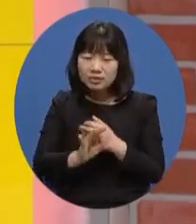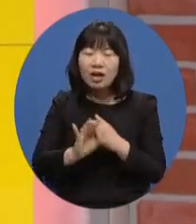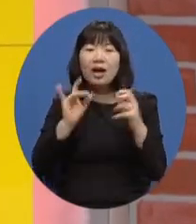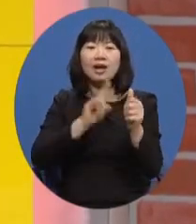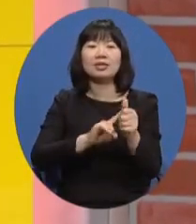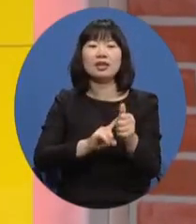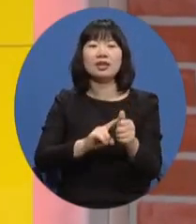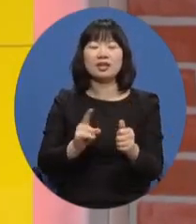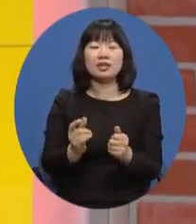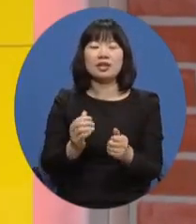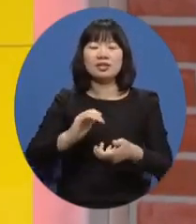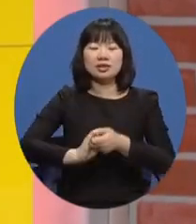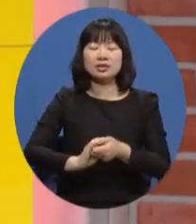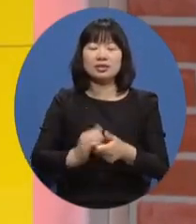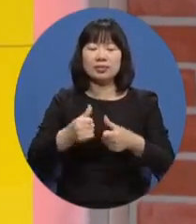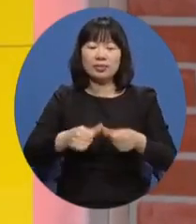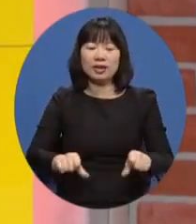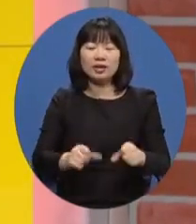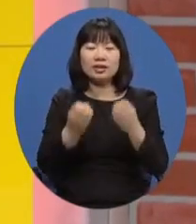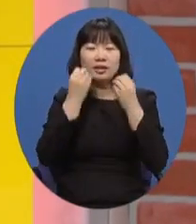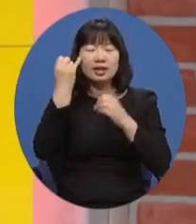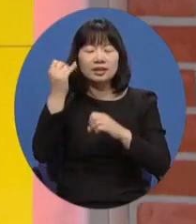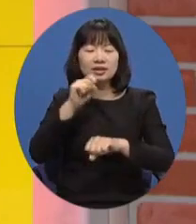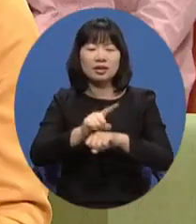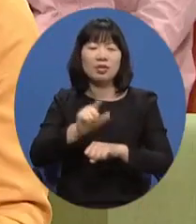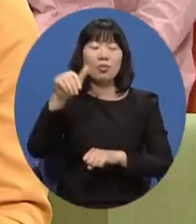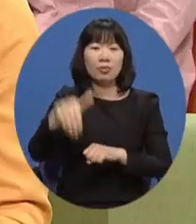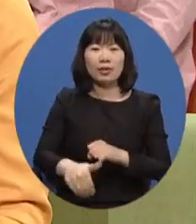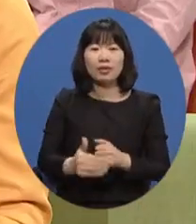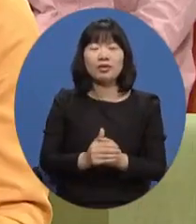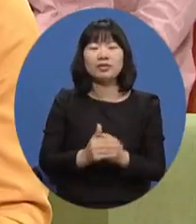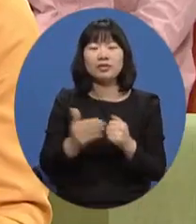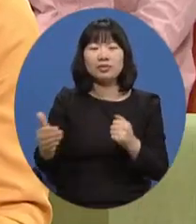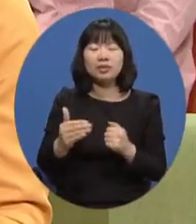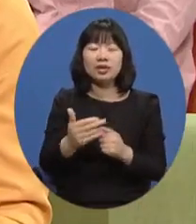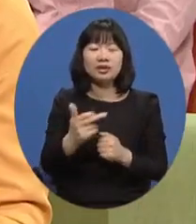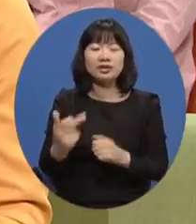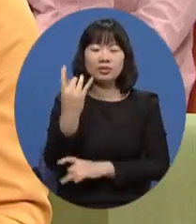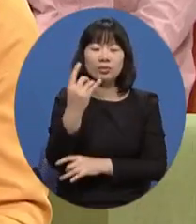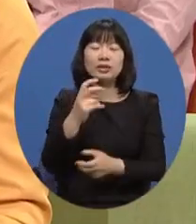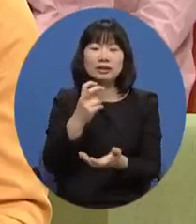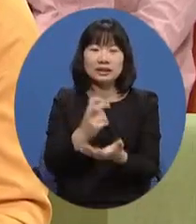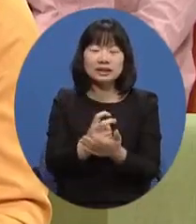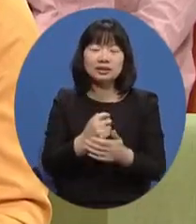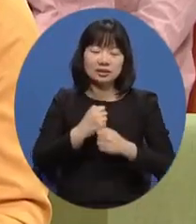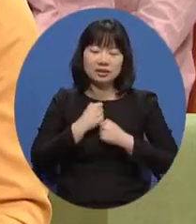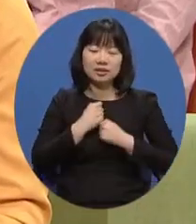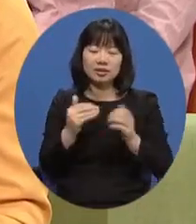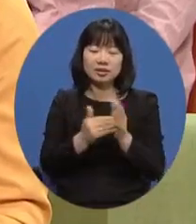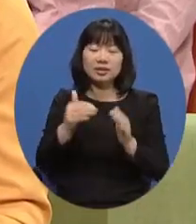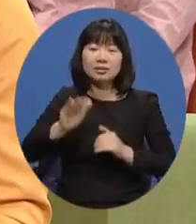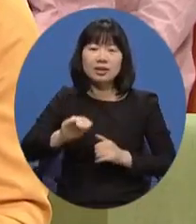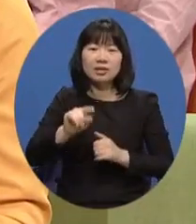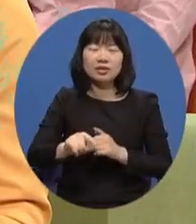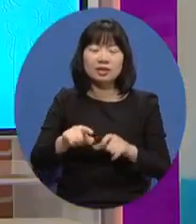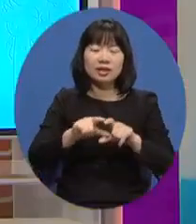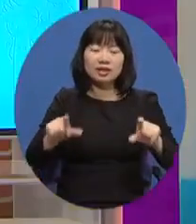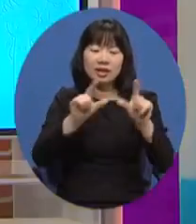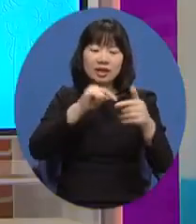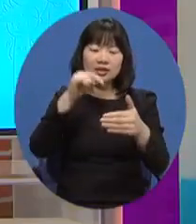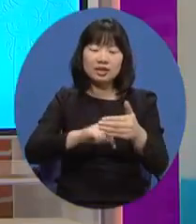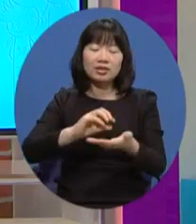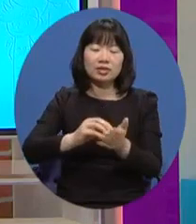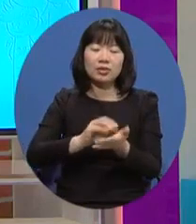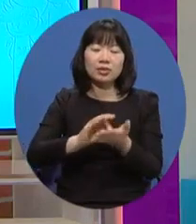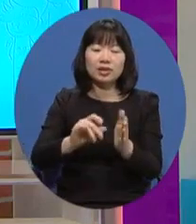아이가 그 틀을 깨고 나가는 창의성이 떨어질 수 있죠. 그래서 큰 원칙은 지켜나가지만 그것을 일상생활에